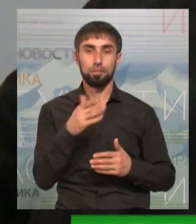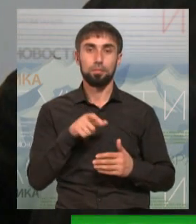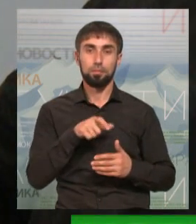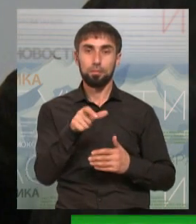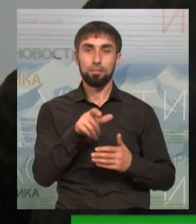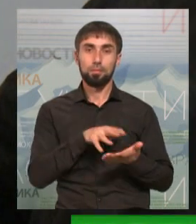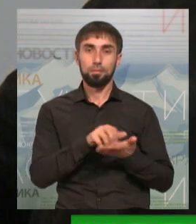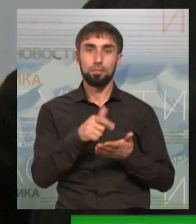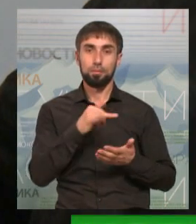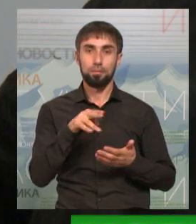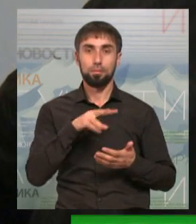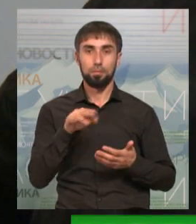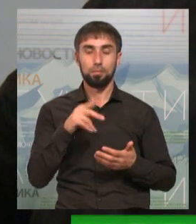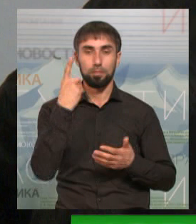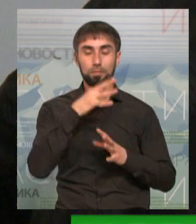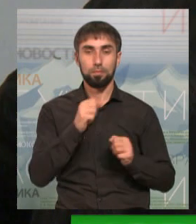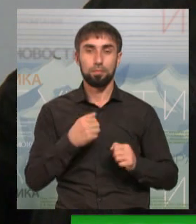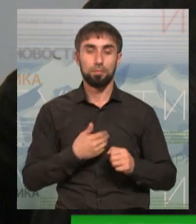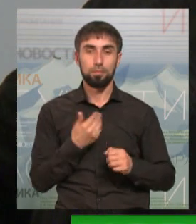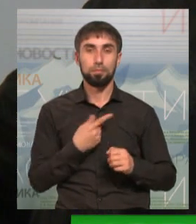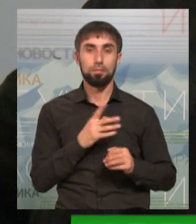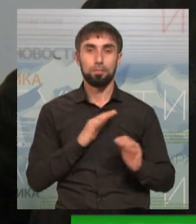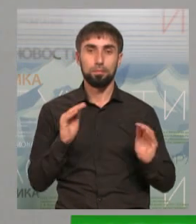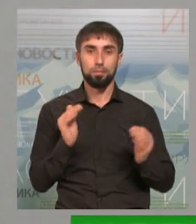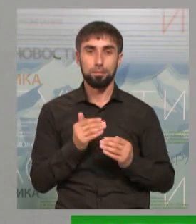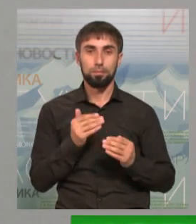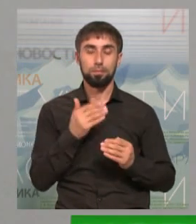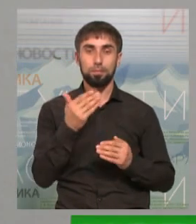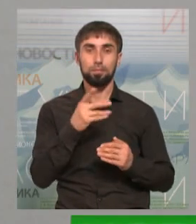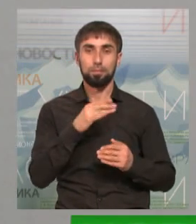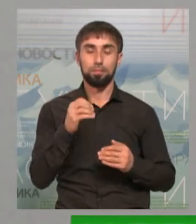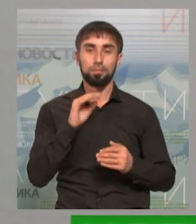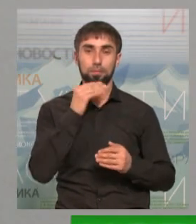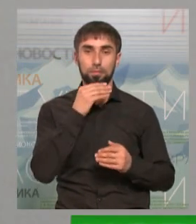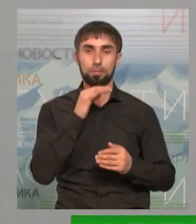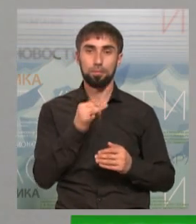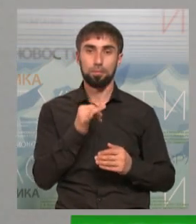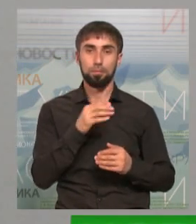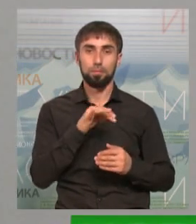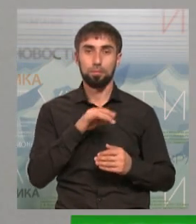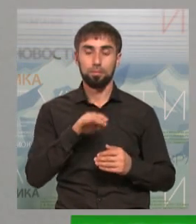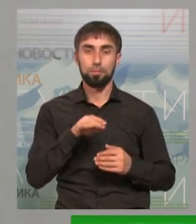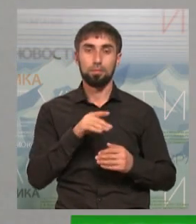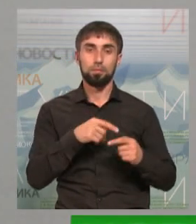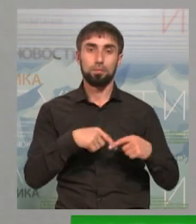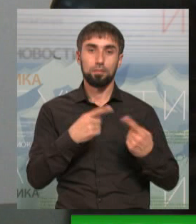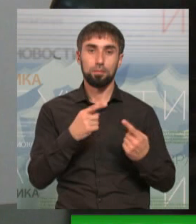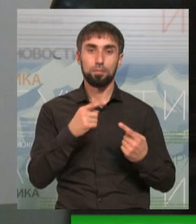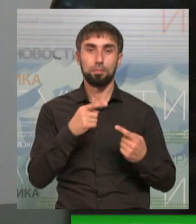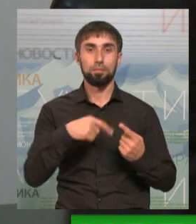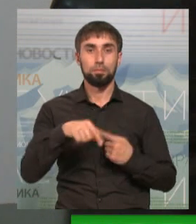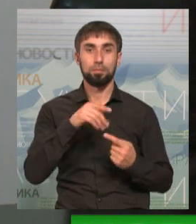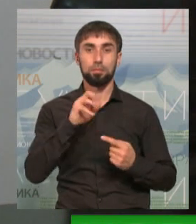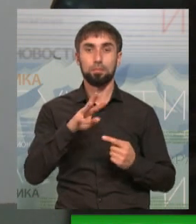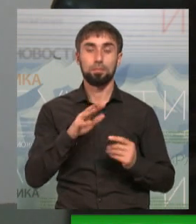ликвидации ГУПов и МУПов власть пытается сократить степень своего влияния на экономику и стимулировать развитие бизнеса. Чем меньше